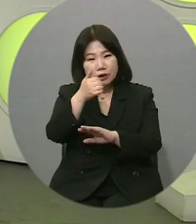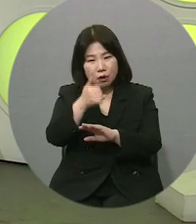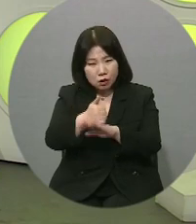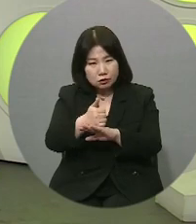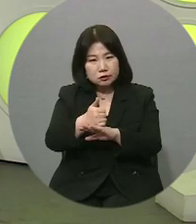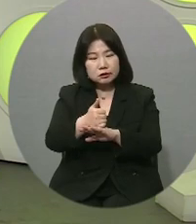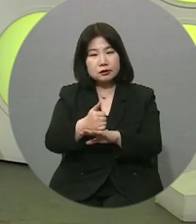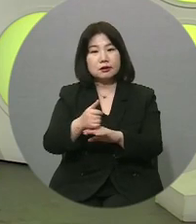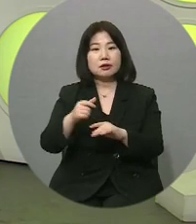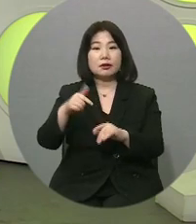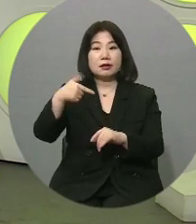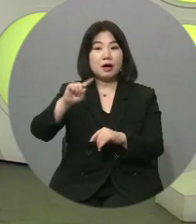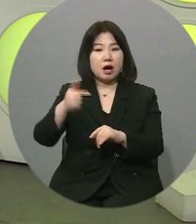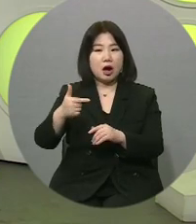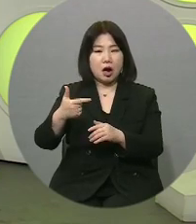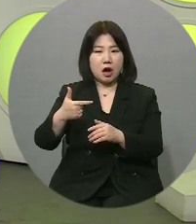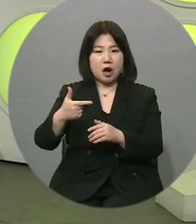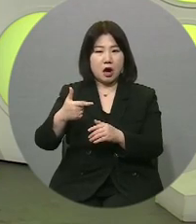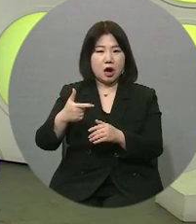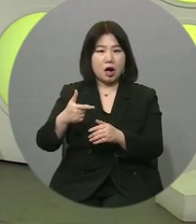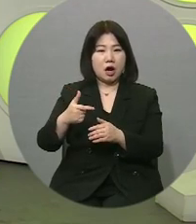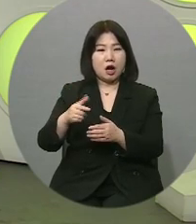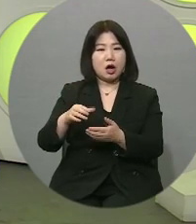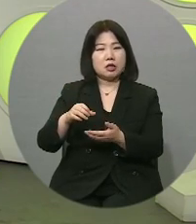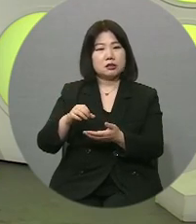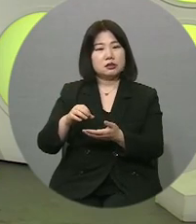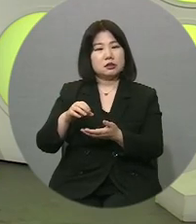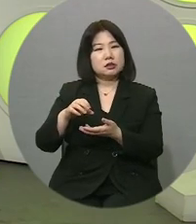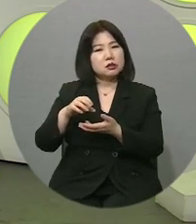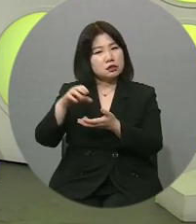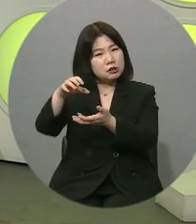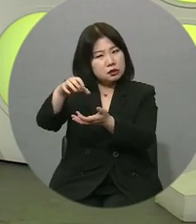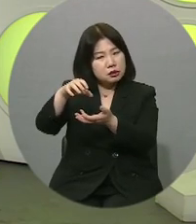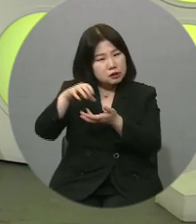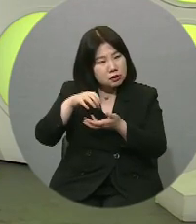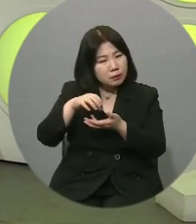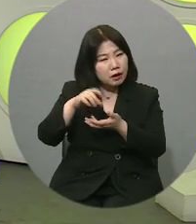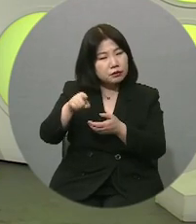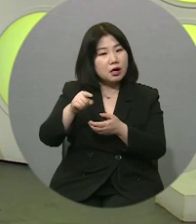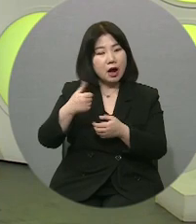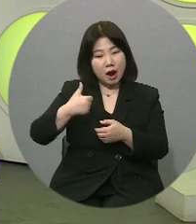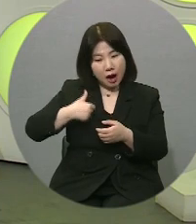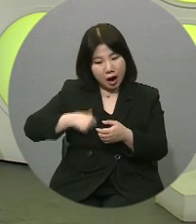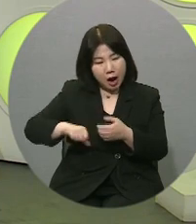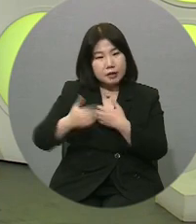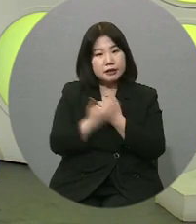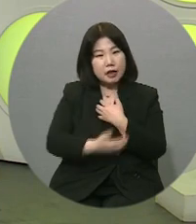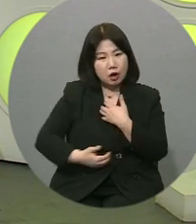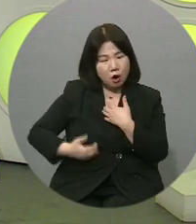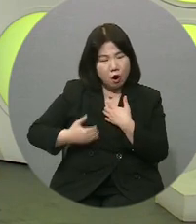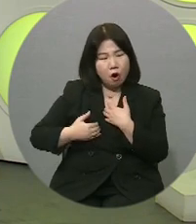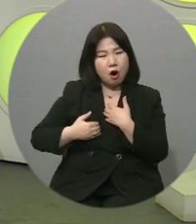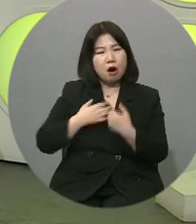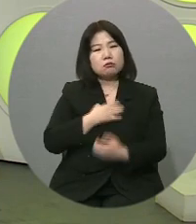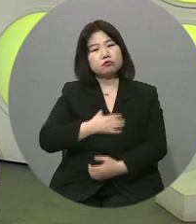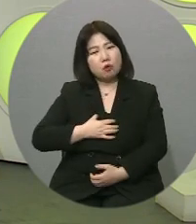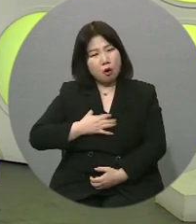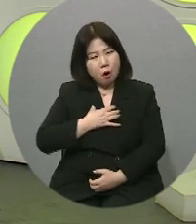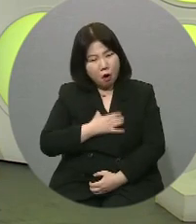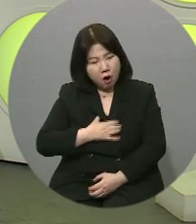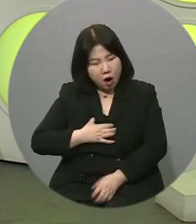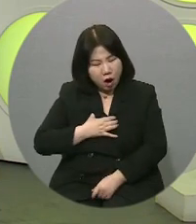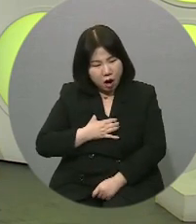결국 간을 기증할 수 없다는 아버지의 얘기는 아들의 건강을 걱정한 아버지의